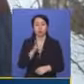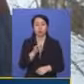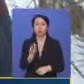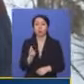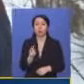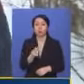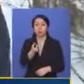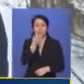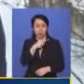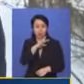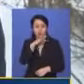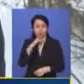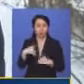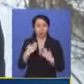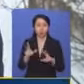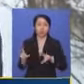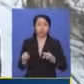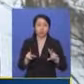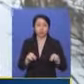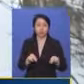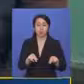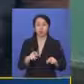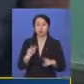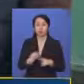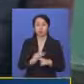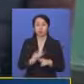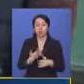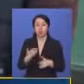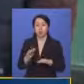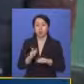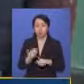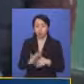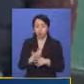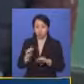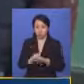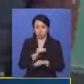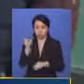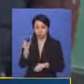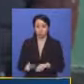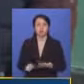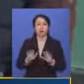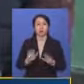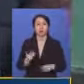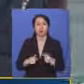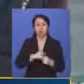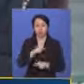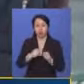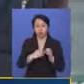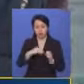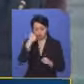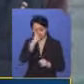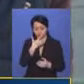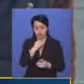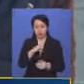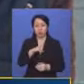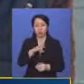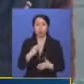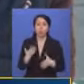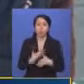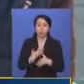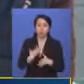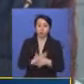на лекарства уходит много. К счастью, не обошлось и без помощи добрых людей. Местный меценат на протяжении 15 лет с момента основания своего ТО